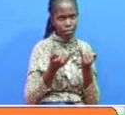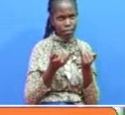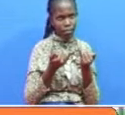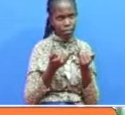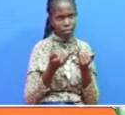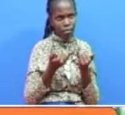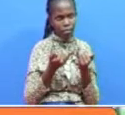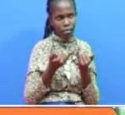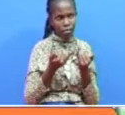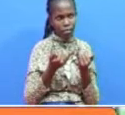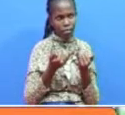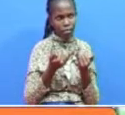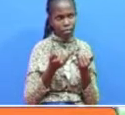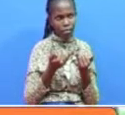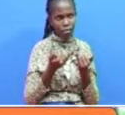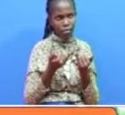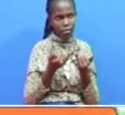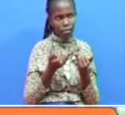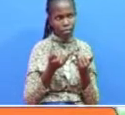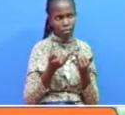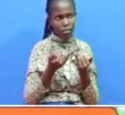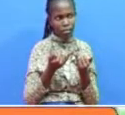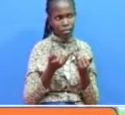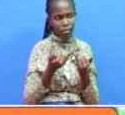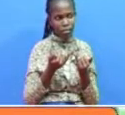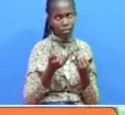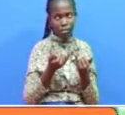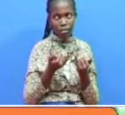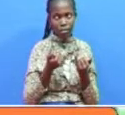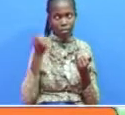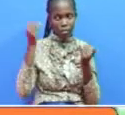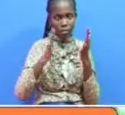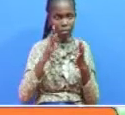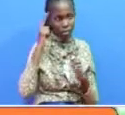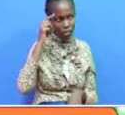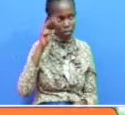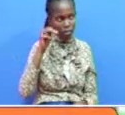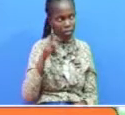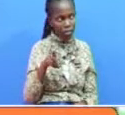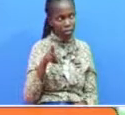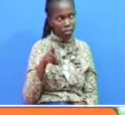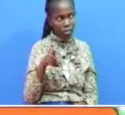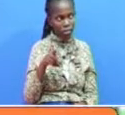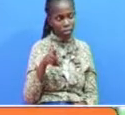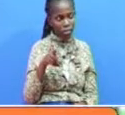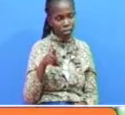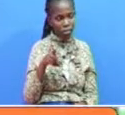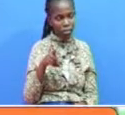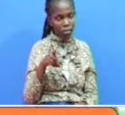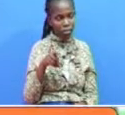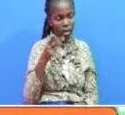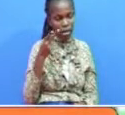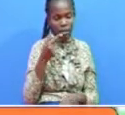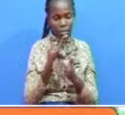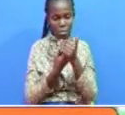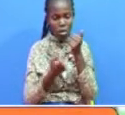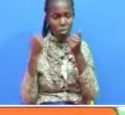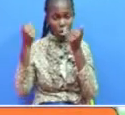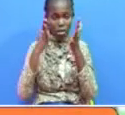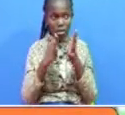wagombeani viti wa ubunge wa Nyali au wawili ili tukae